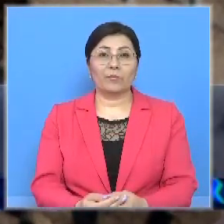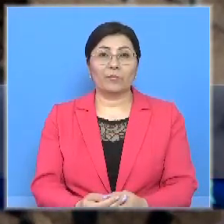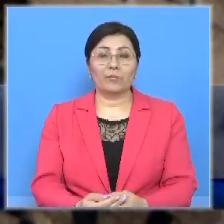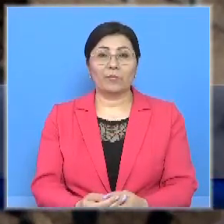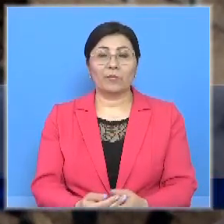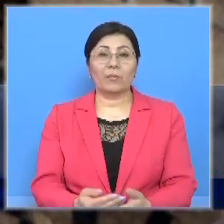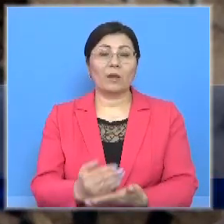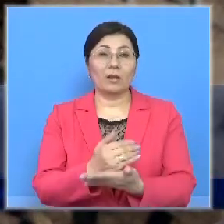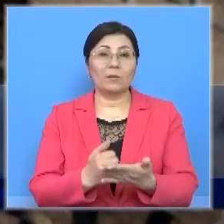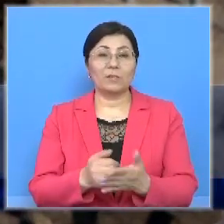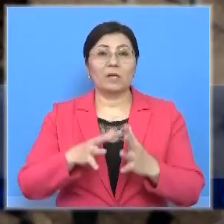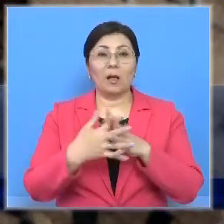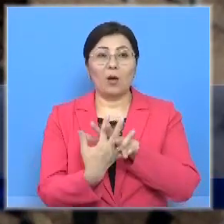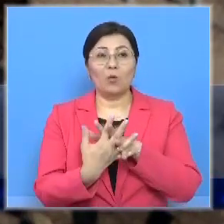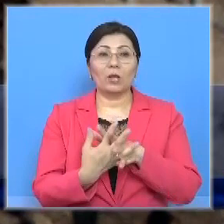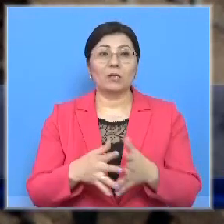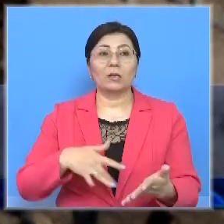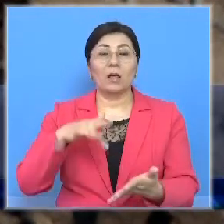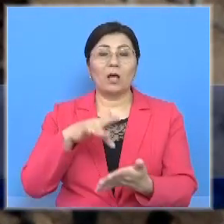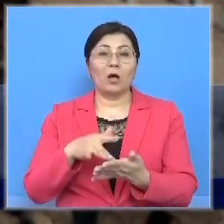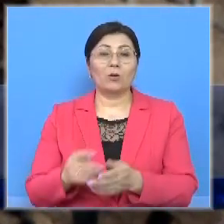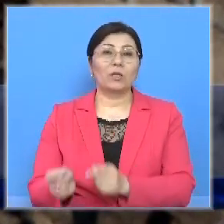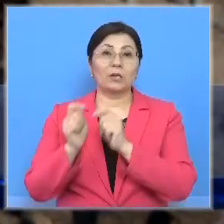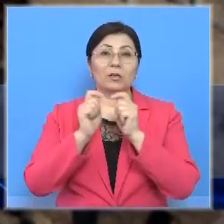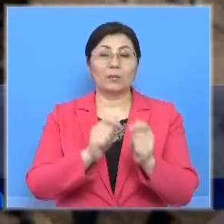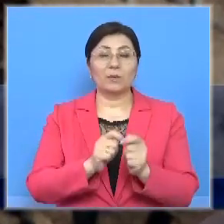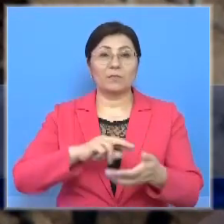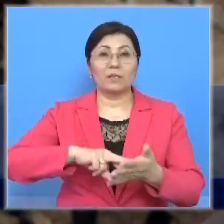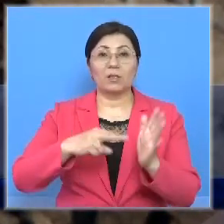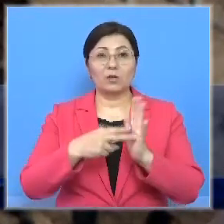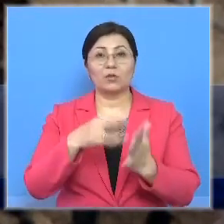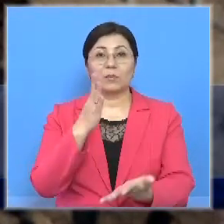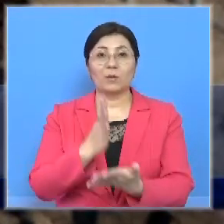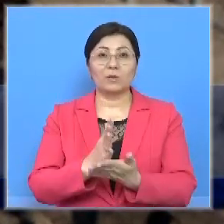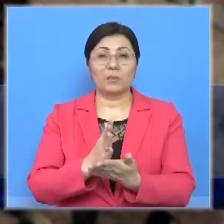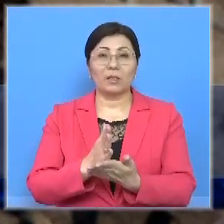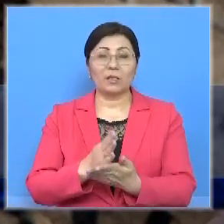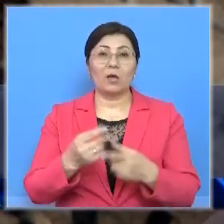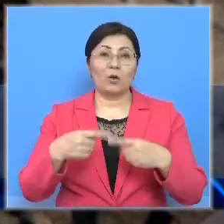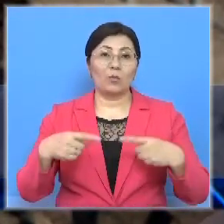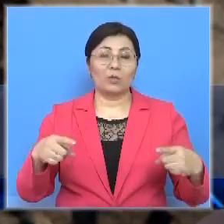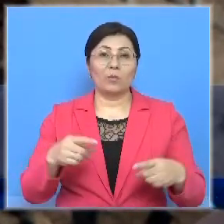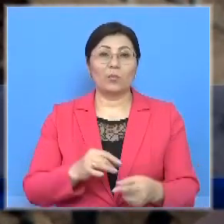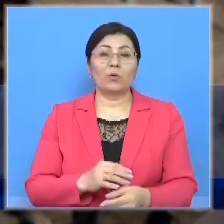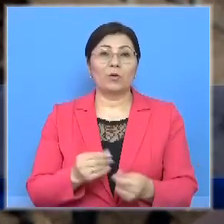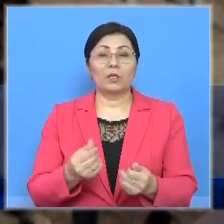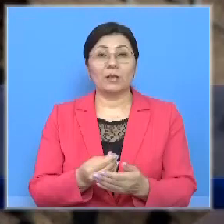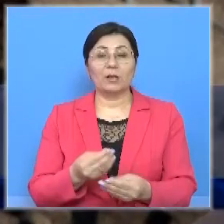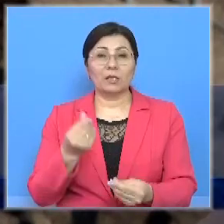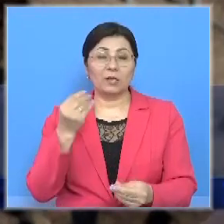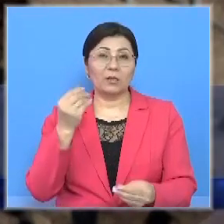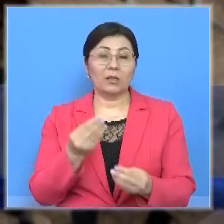өнім әзірге ауылдық жерде және аудан орталығына тасимыз деген ойымыз бар. Одан бөлек қазір инвесторлар шығып жатыр жан